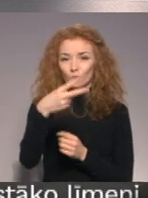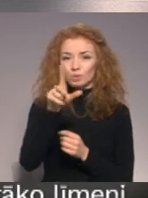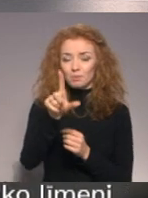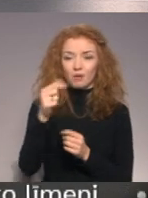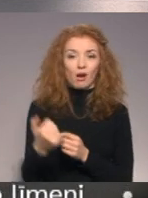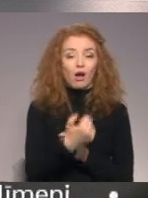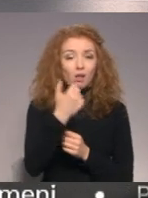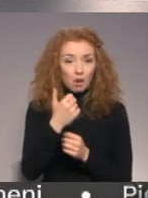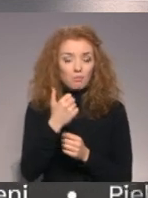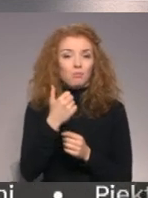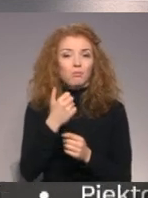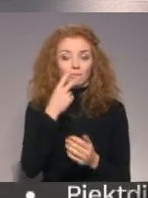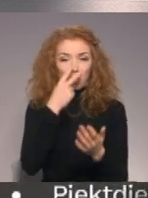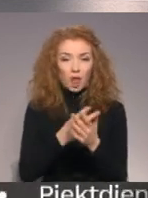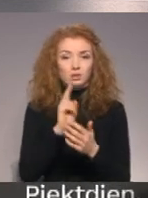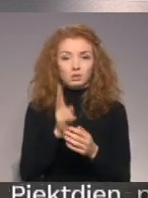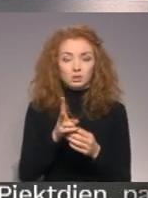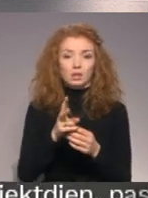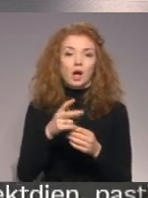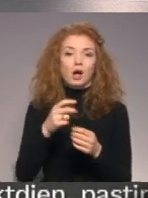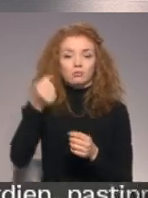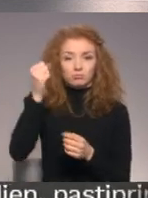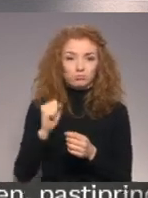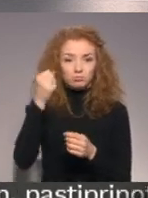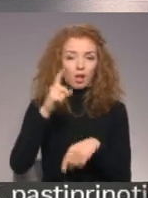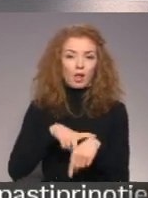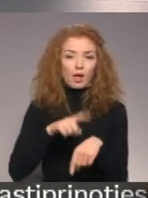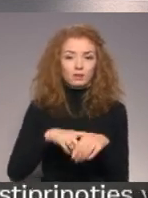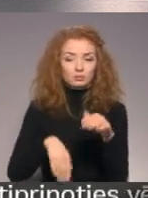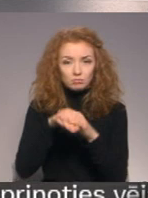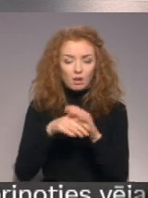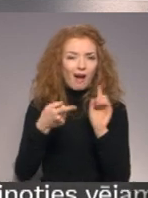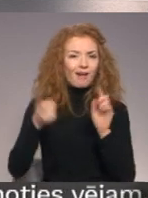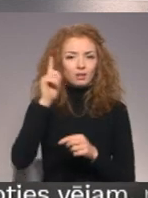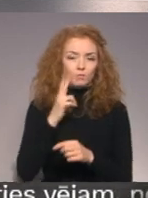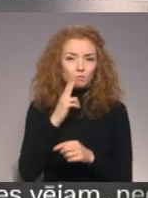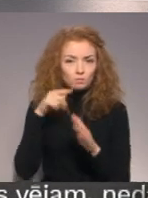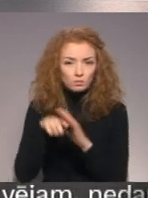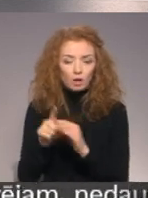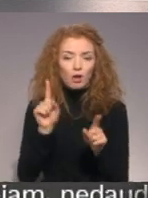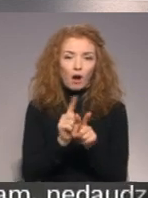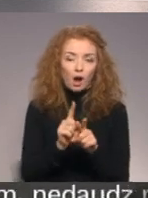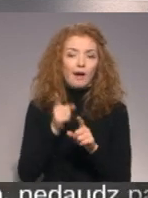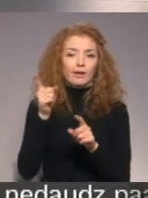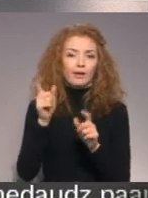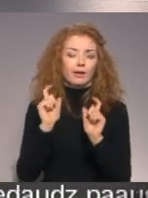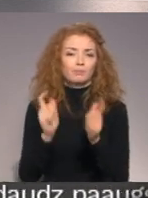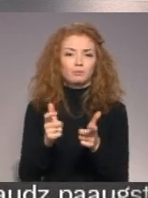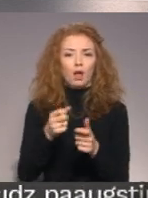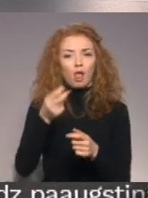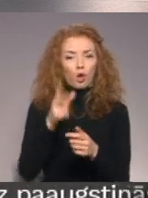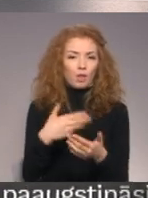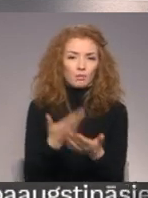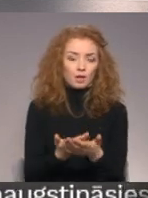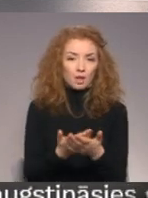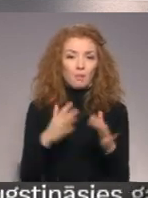2021.–2027. Gadam paredz, ka spēļu zālēm varētu noteikt darba laiku, aizliegt tajās smēķēt un ierobežot alkohola piedāvājumu.